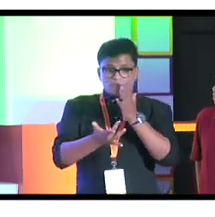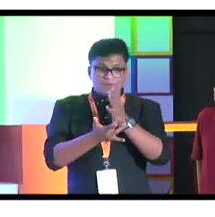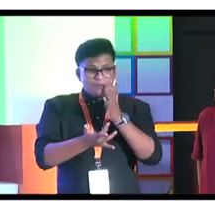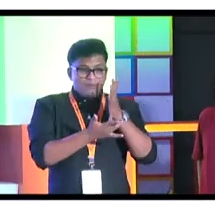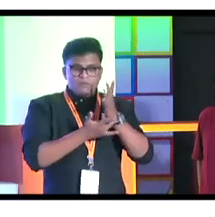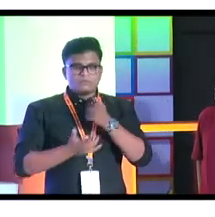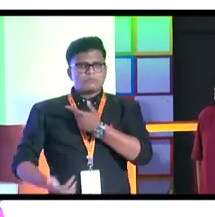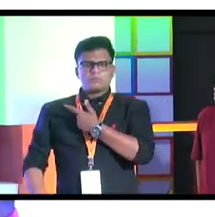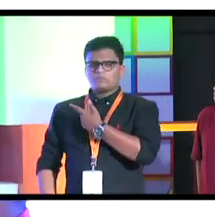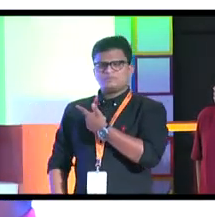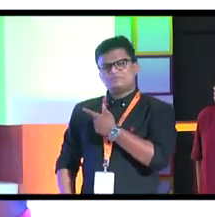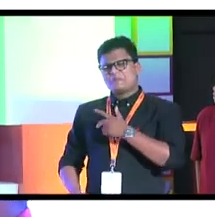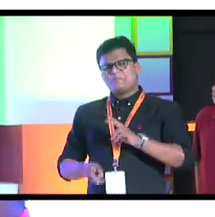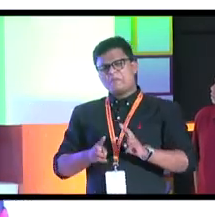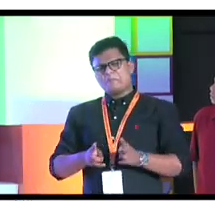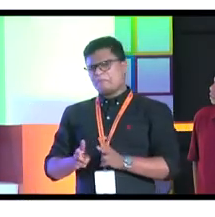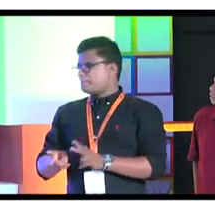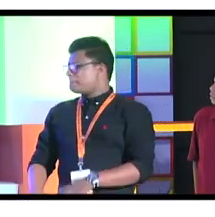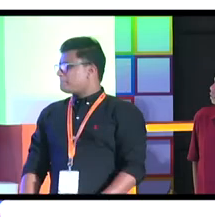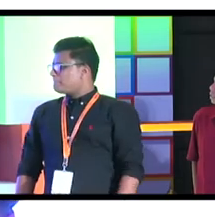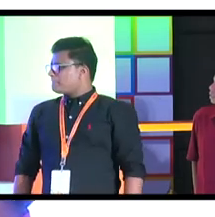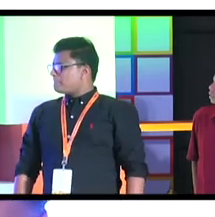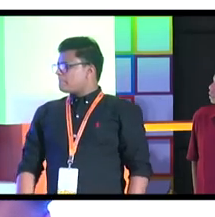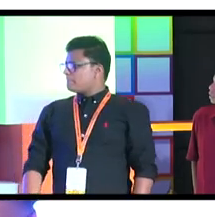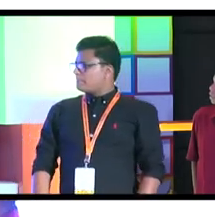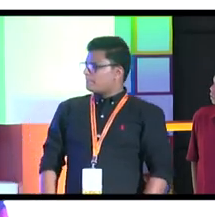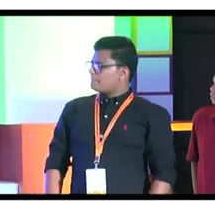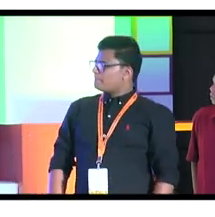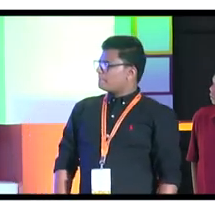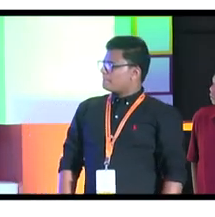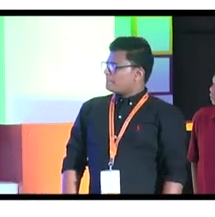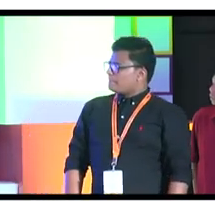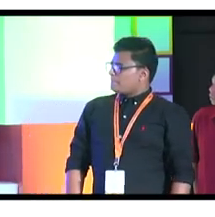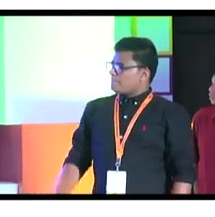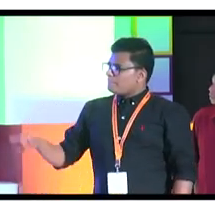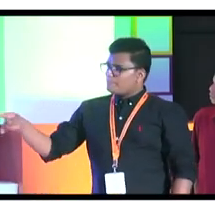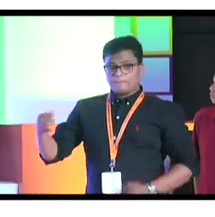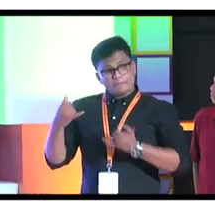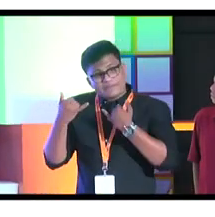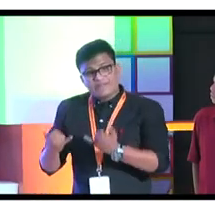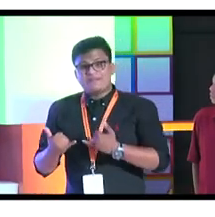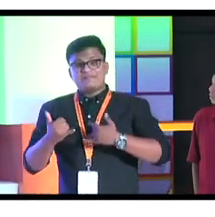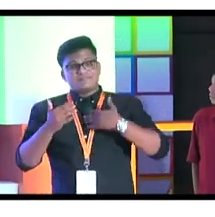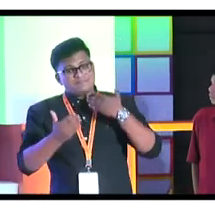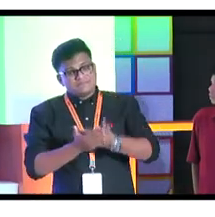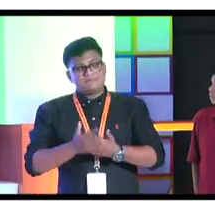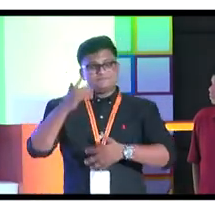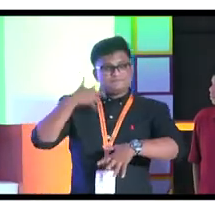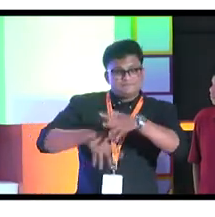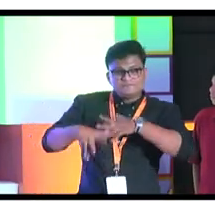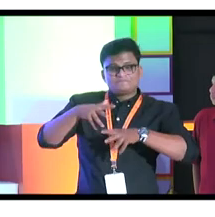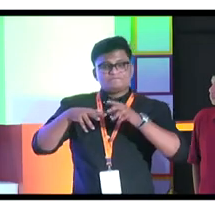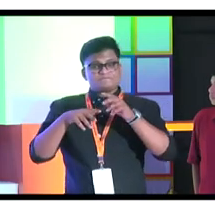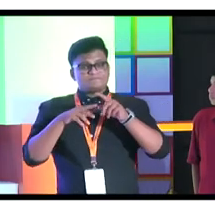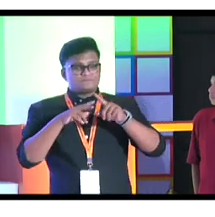हैं, बट अभी हम दुर्गेश मैं बोलूँगी तब बोलना बेटा. लेकिन हम अभी भी बहुत ही प्रिमिटिव टूल्स के साथ